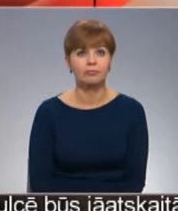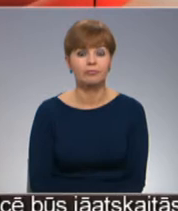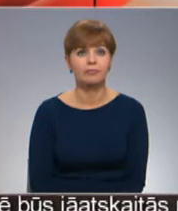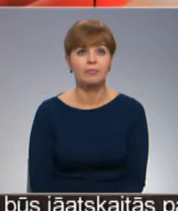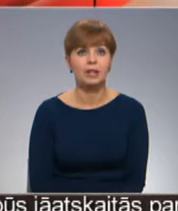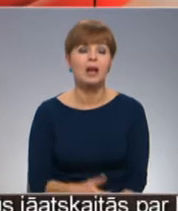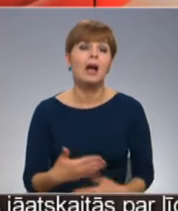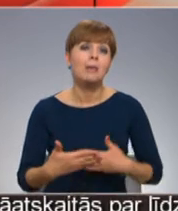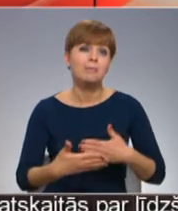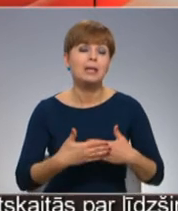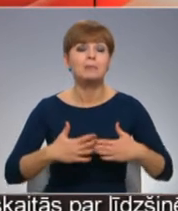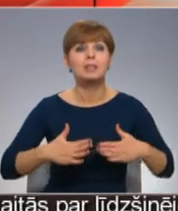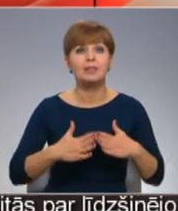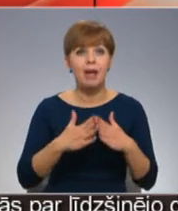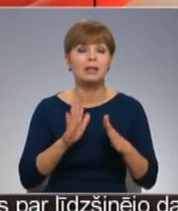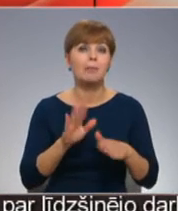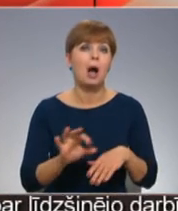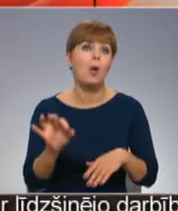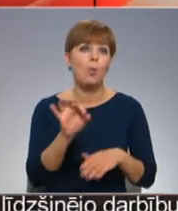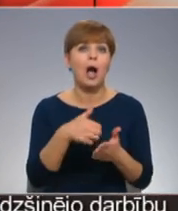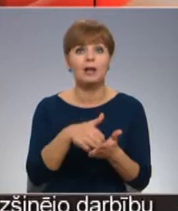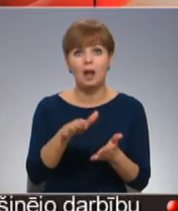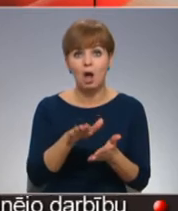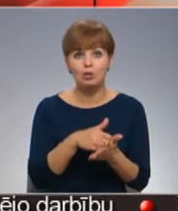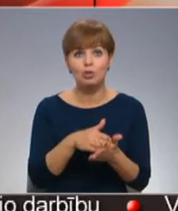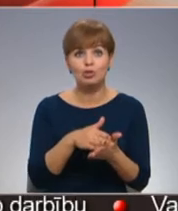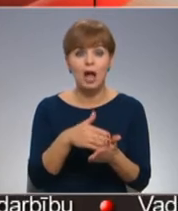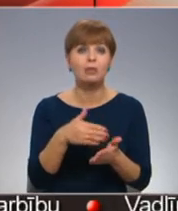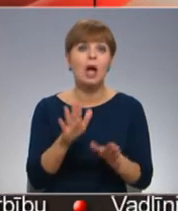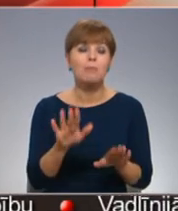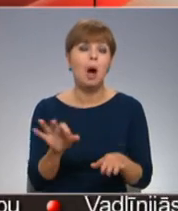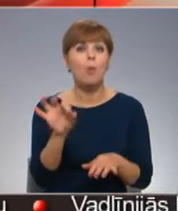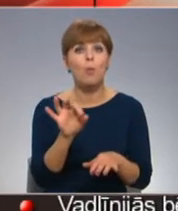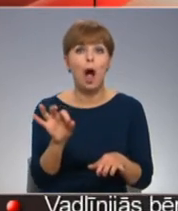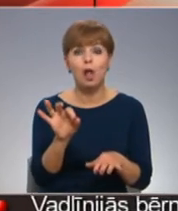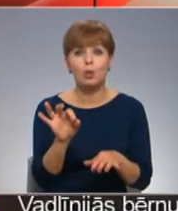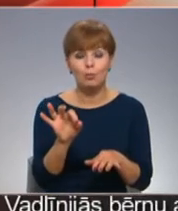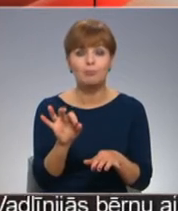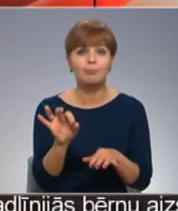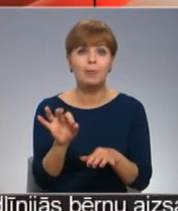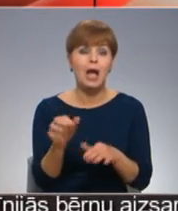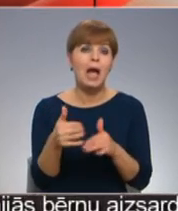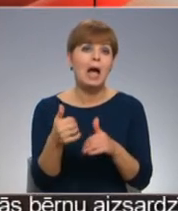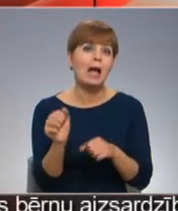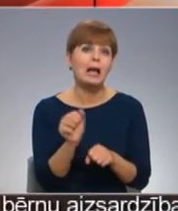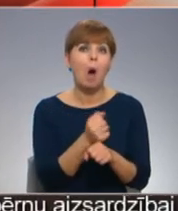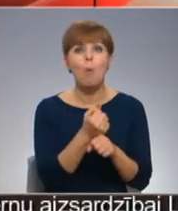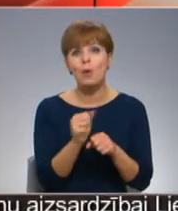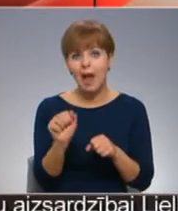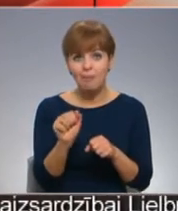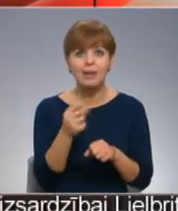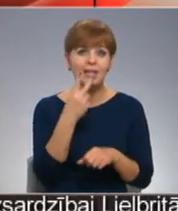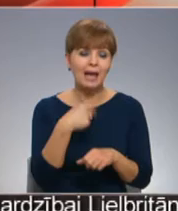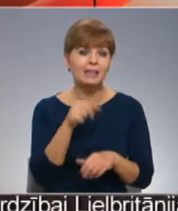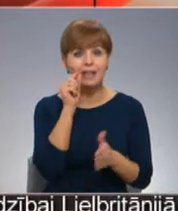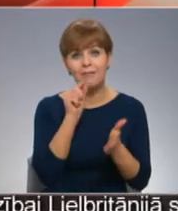Jā, pirms svētkiem par olu krāsošanu un olu kaujām domā neviens vien ierasts, ka tās ir vistolas, tomēr Latvijā arī ražo